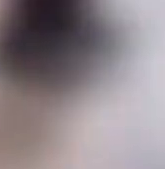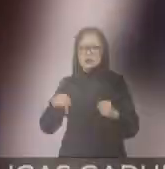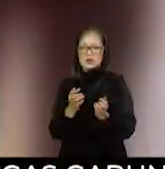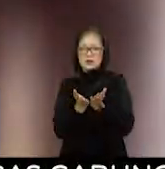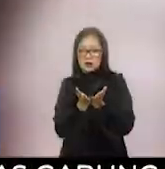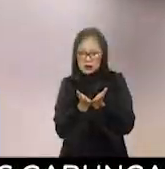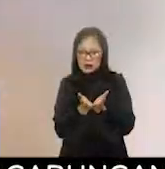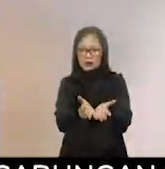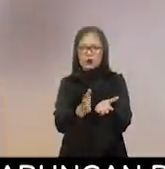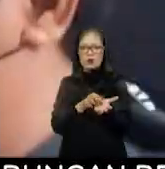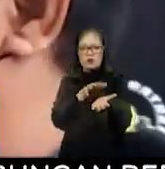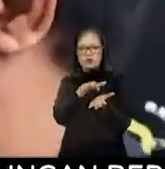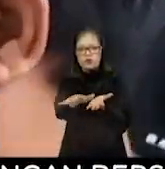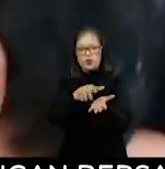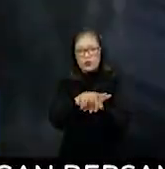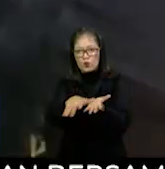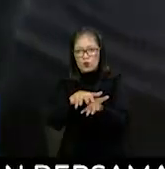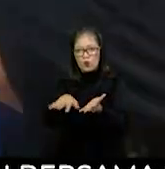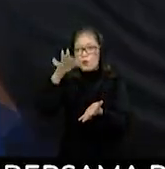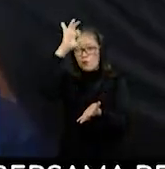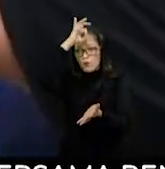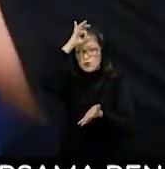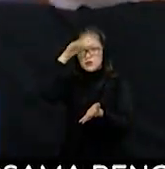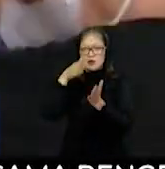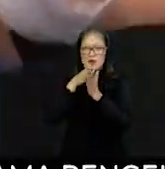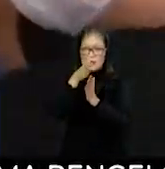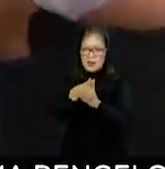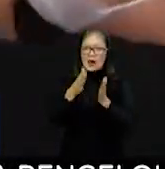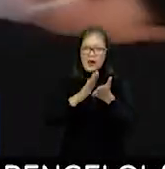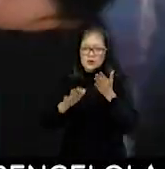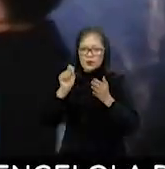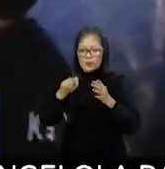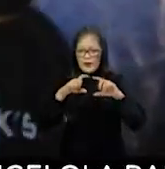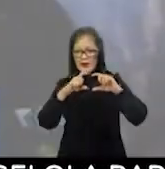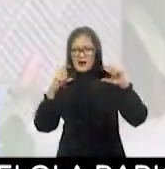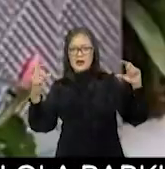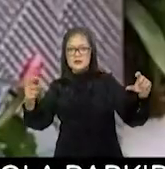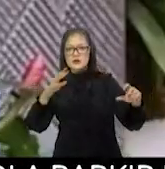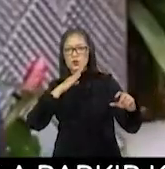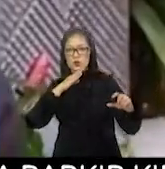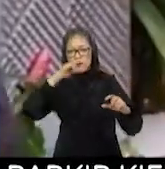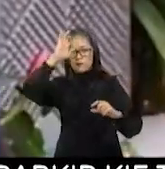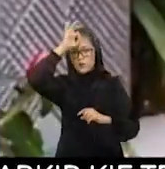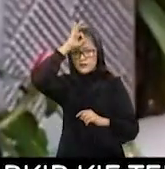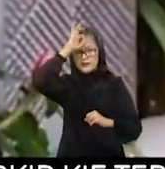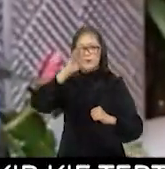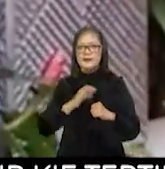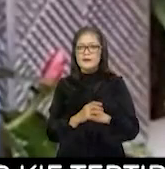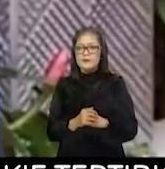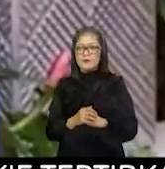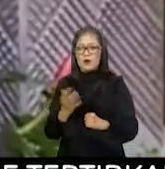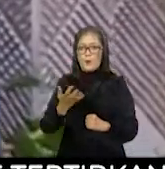air yang jebol. Polisi yang tiba di lokasi langsung memasang garis tanda polisi. Saya mau belok mau ke Gunung Nina mau